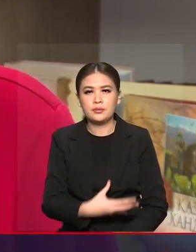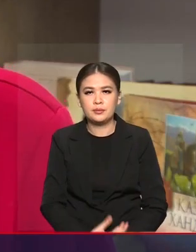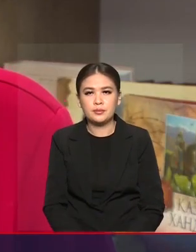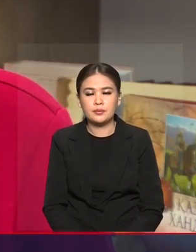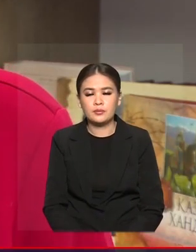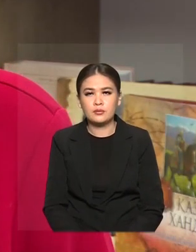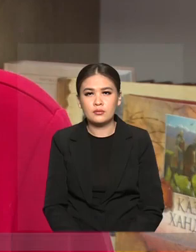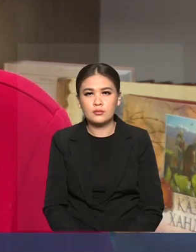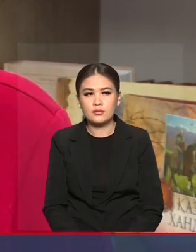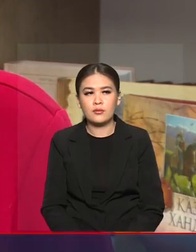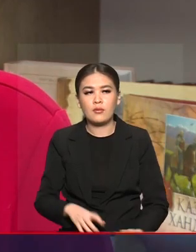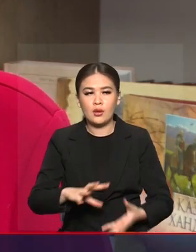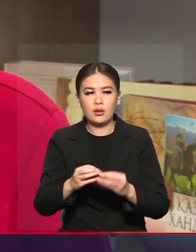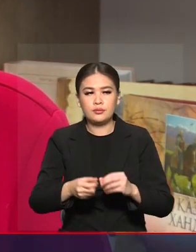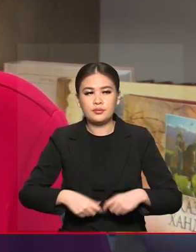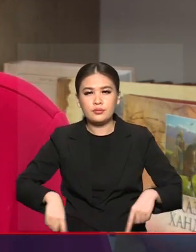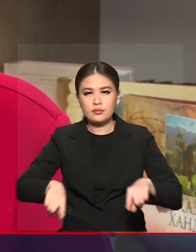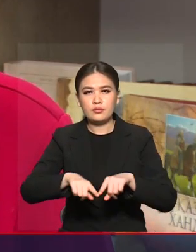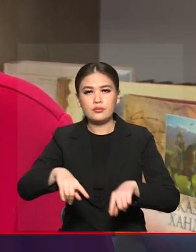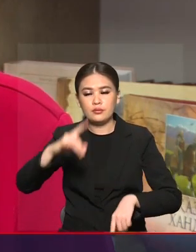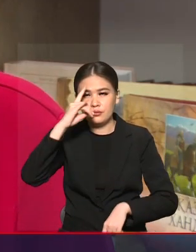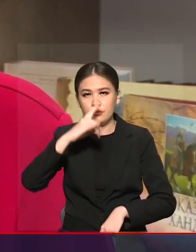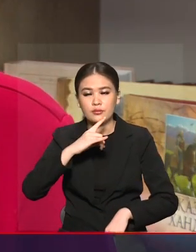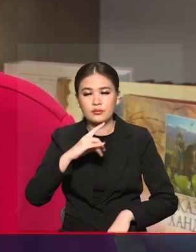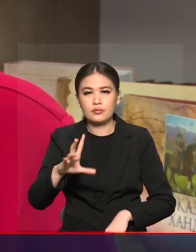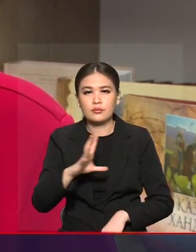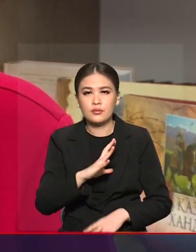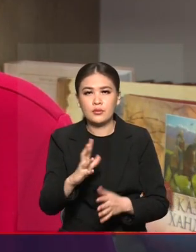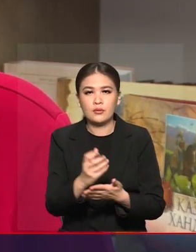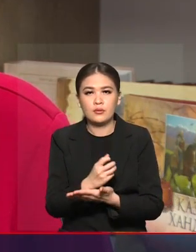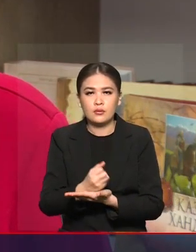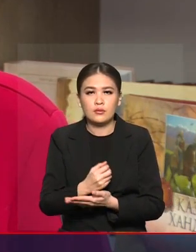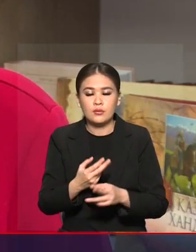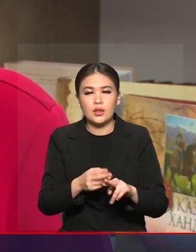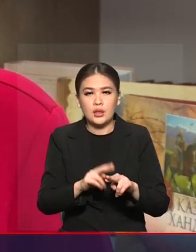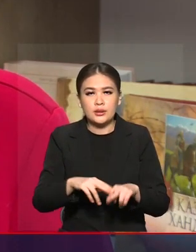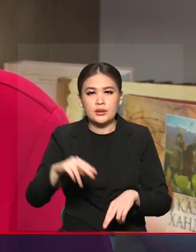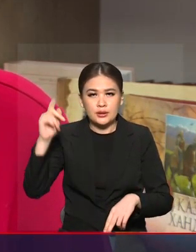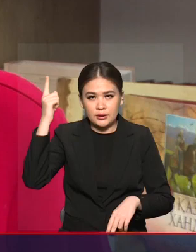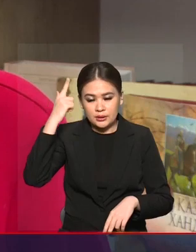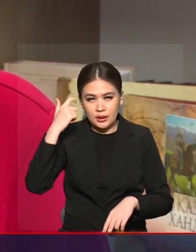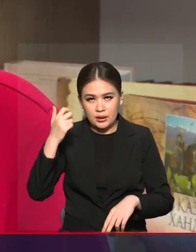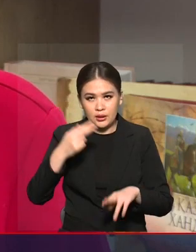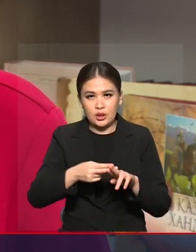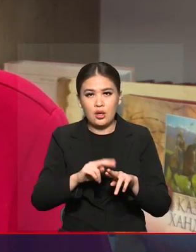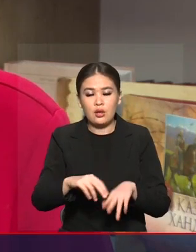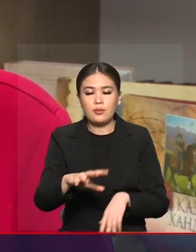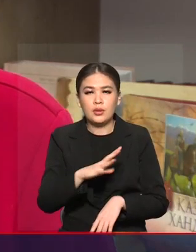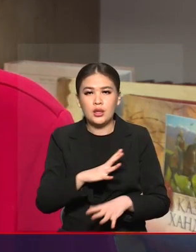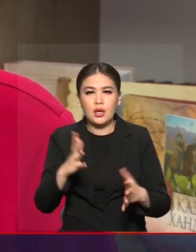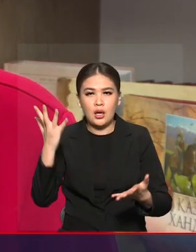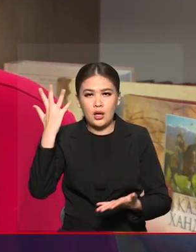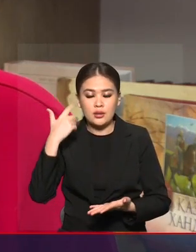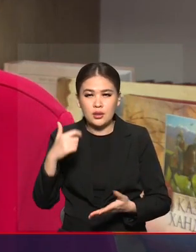И вообще становление казахстанской археологии именно как особой отрасли исторического знания происходило в те годы когда во